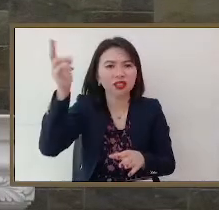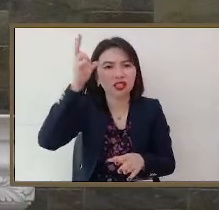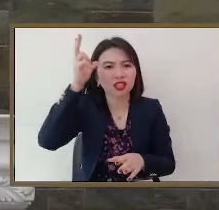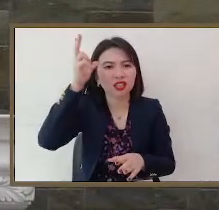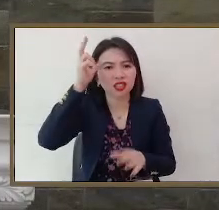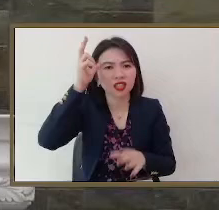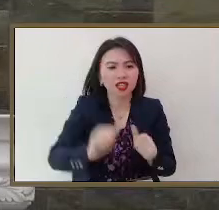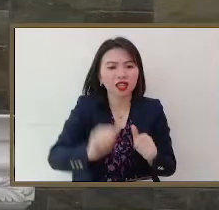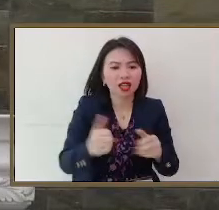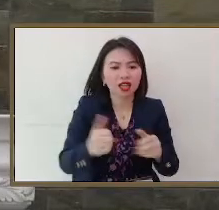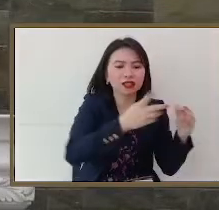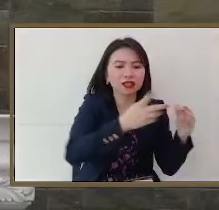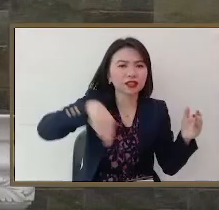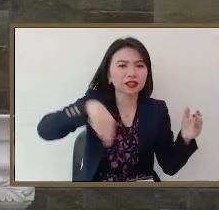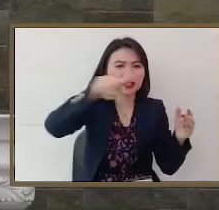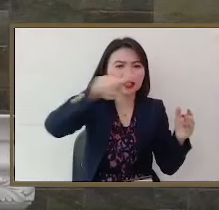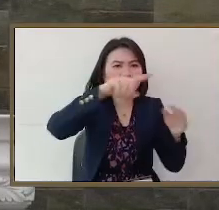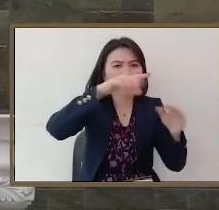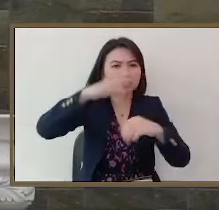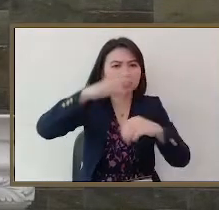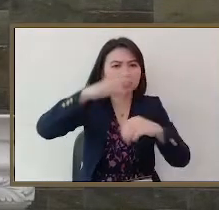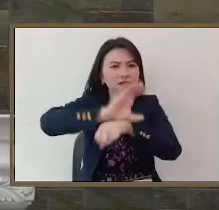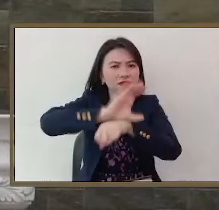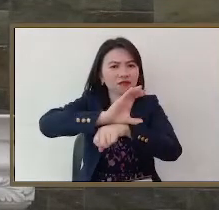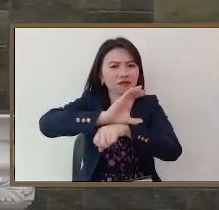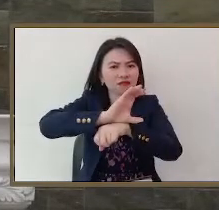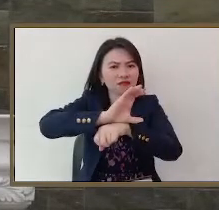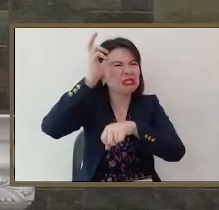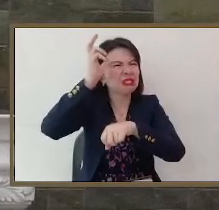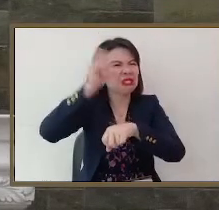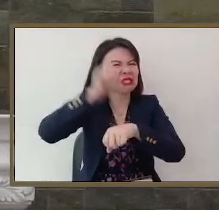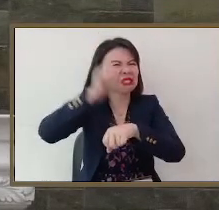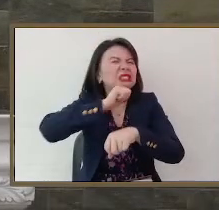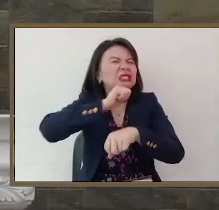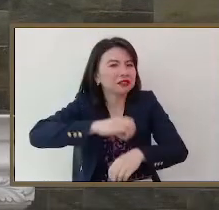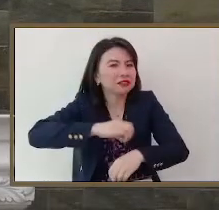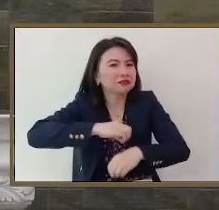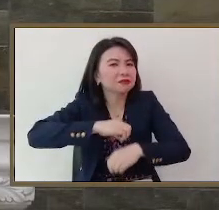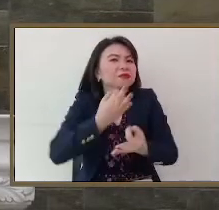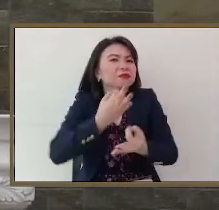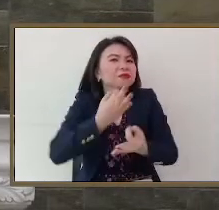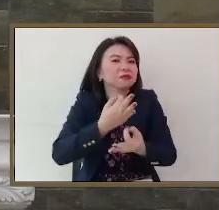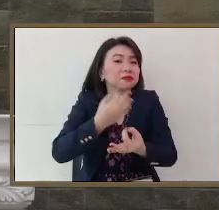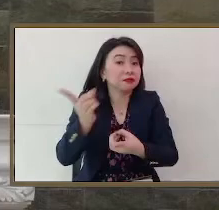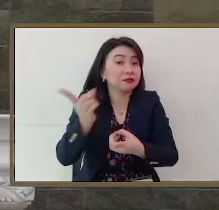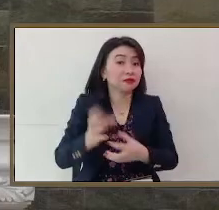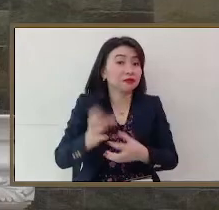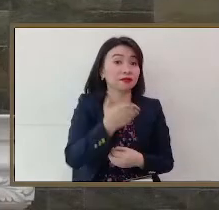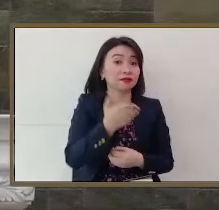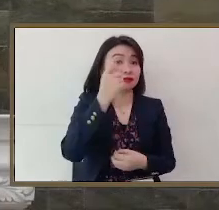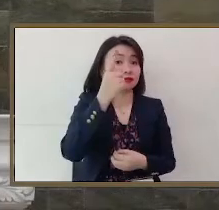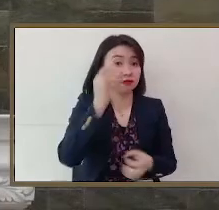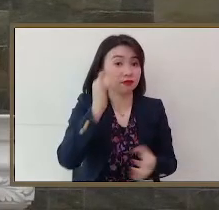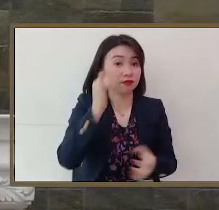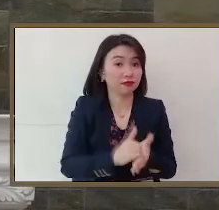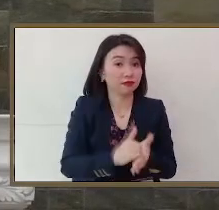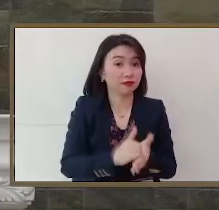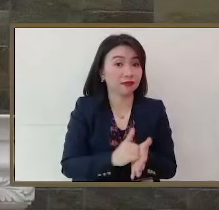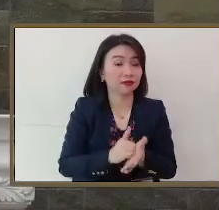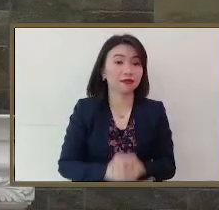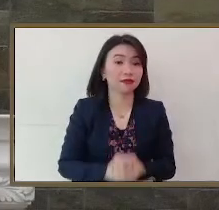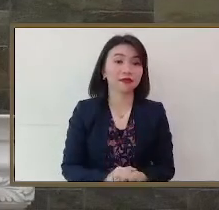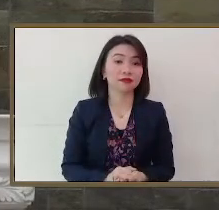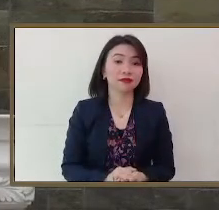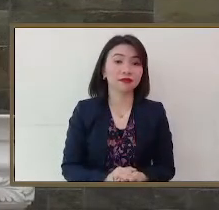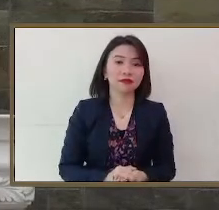templo. Hindi ho natatakot ang Diablo. Do you understand that? In the first place, maliwanag po